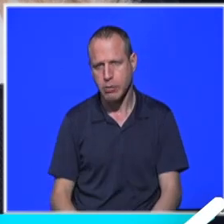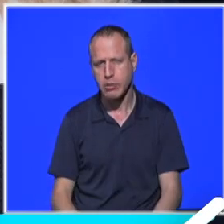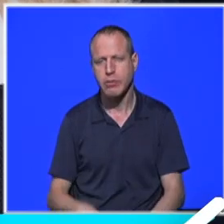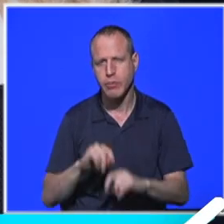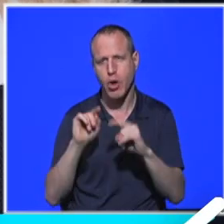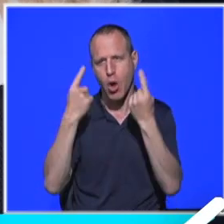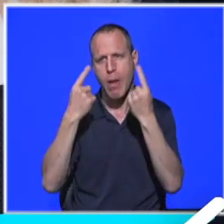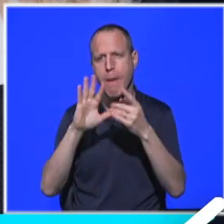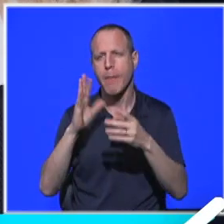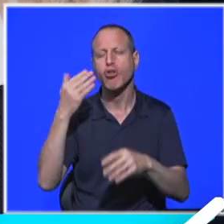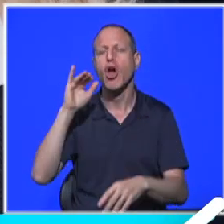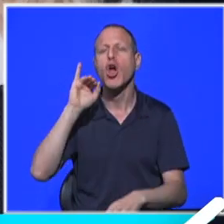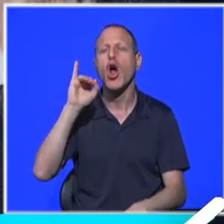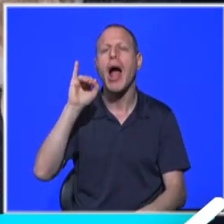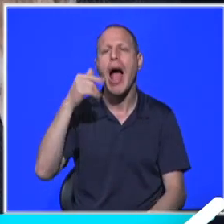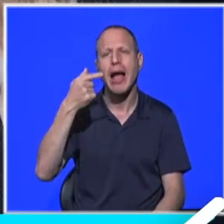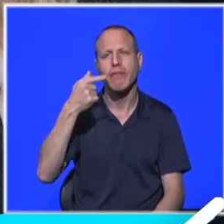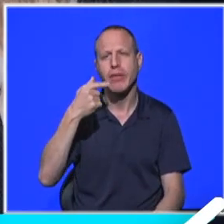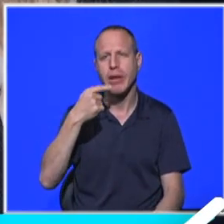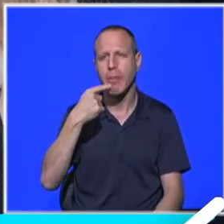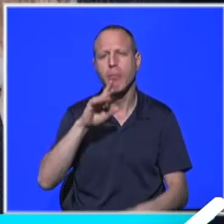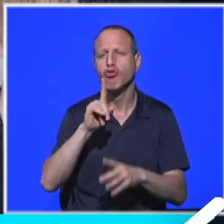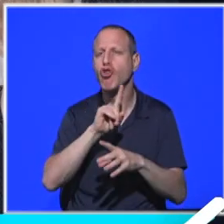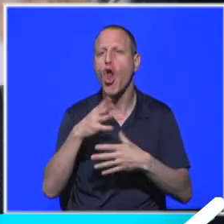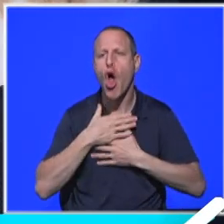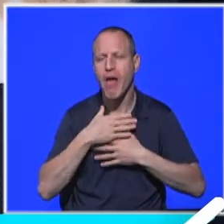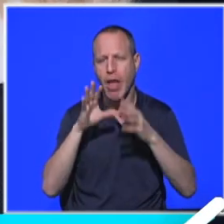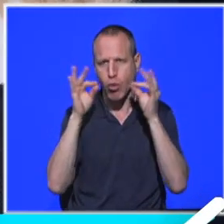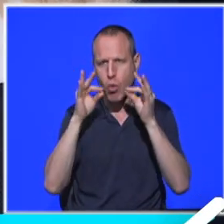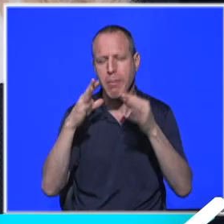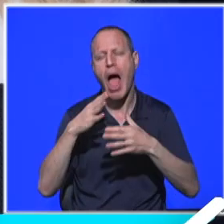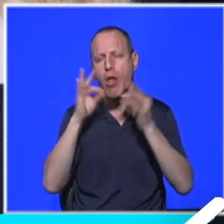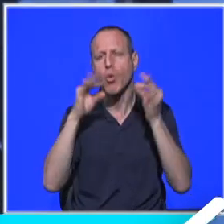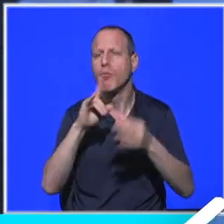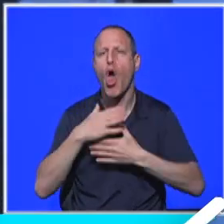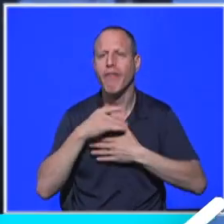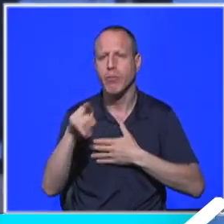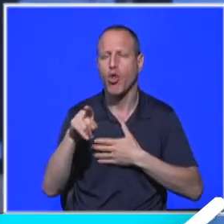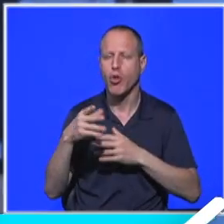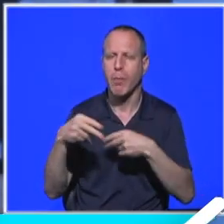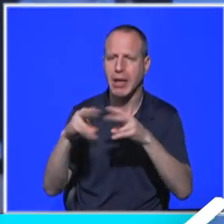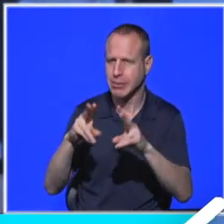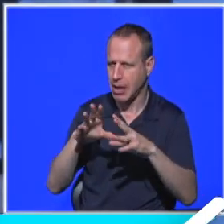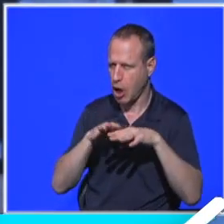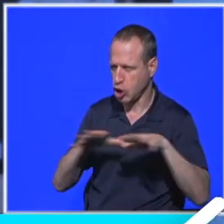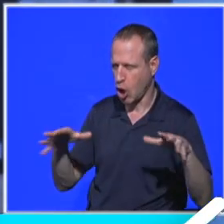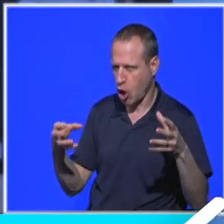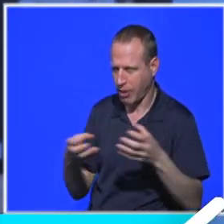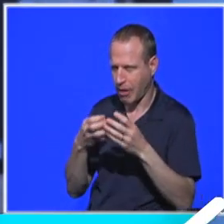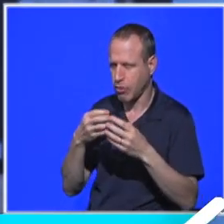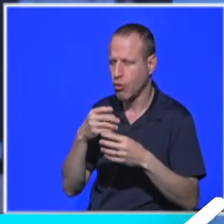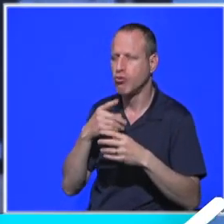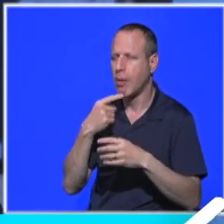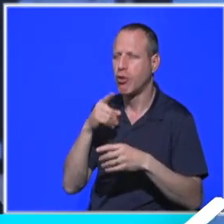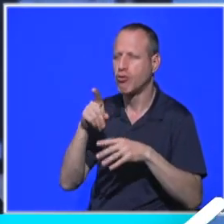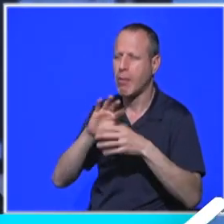וקורה מה שפעם יונתן גפן, שמי שלא אוהב חתולים, החתולים לא אוהבים אותו בחזרה. זאת אומרת שבעצם הרשתות החברתיות שאמרנו זה יהפוך את זה ללא אישי,